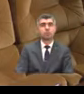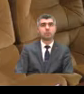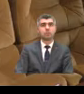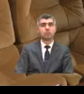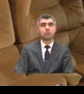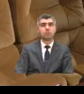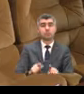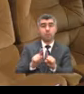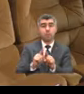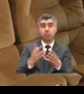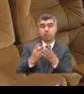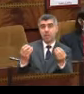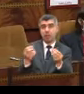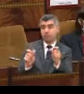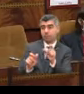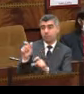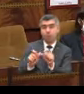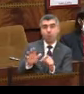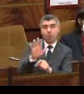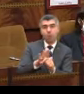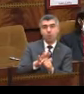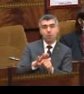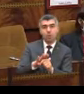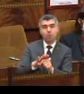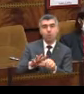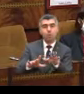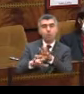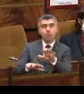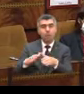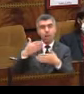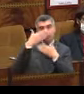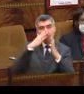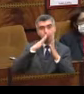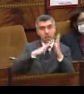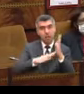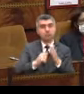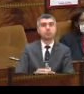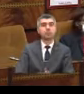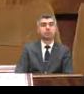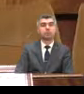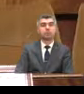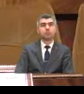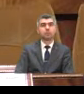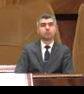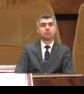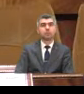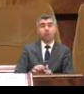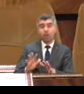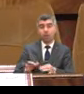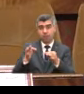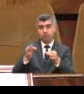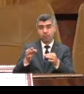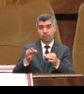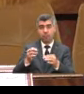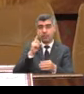من الفئات داخل المجتمع المغربي، لكنها أثرت بحدة